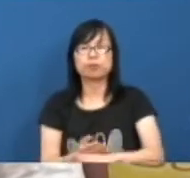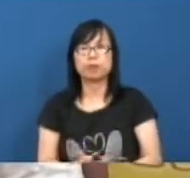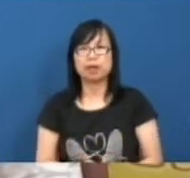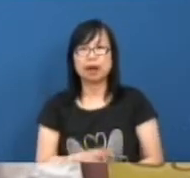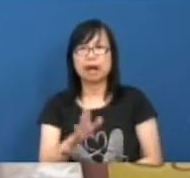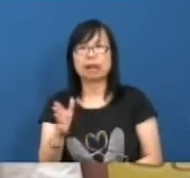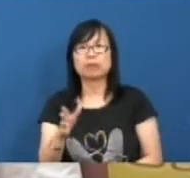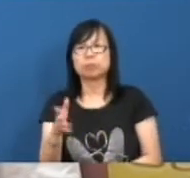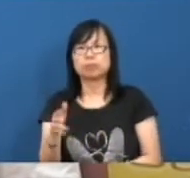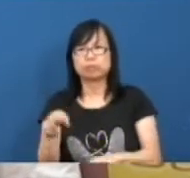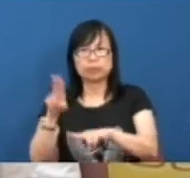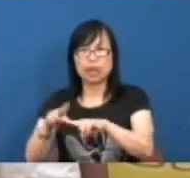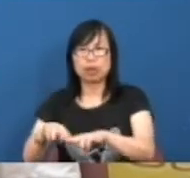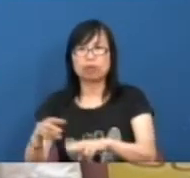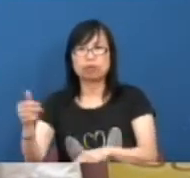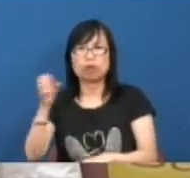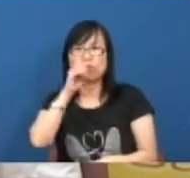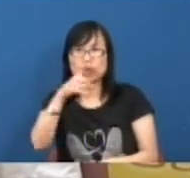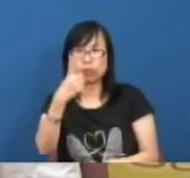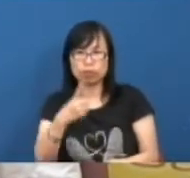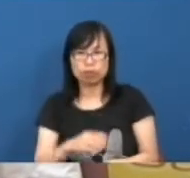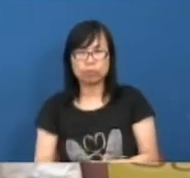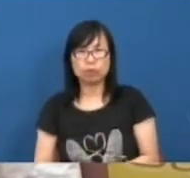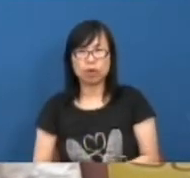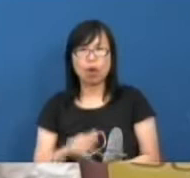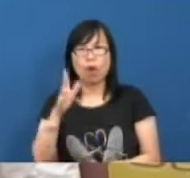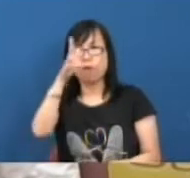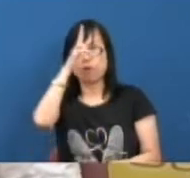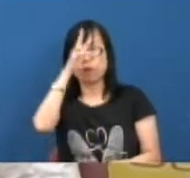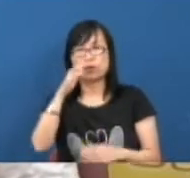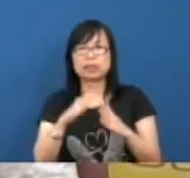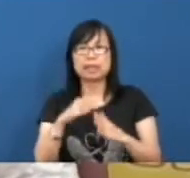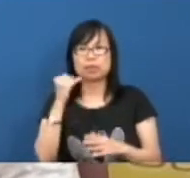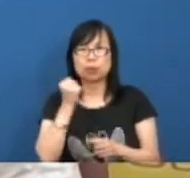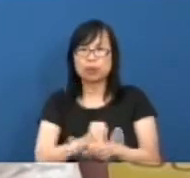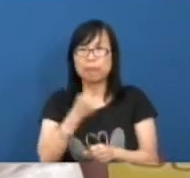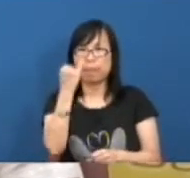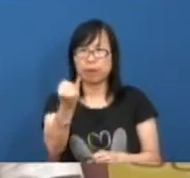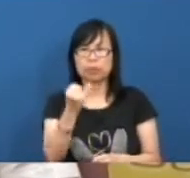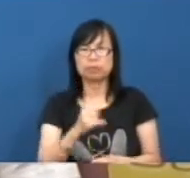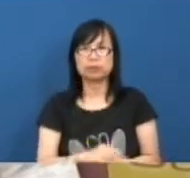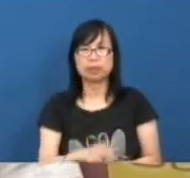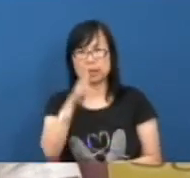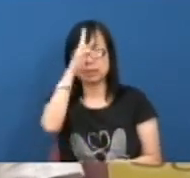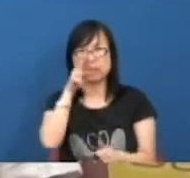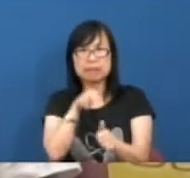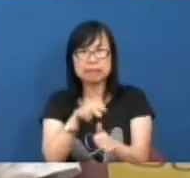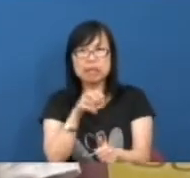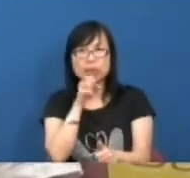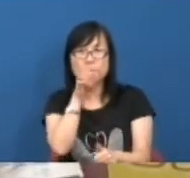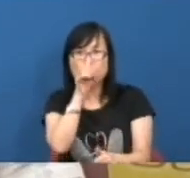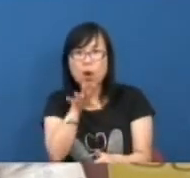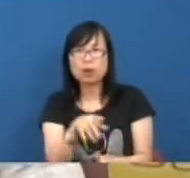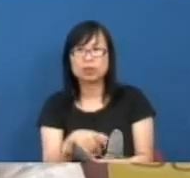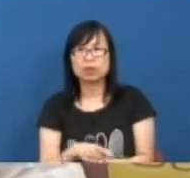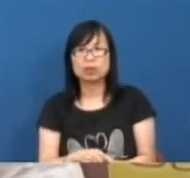案咧，阿黃光亞咧就講一句咧，就話我哋即係房屋政策如果搞得唔好就係政治問題，都唔及佢講一句